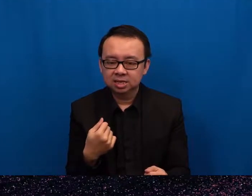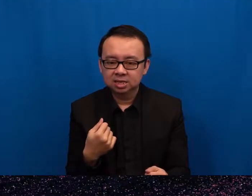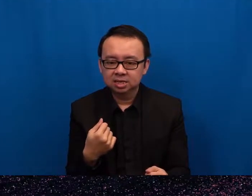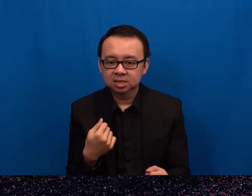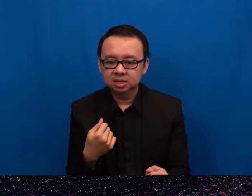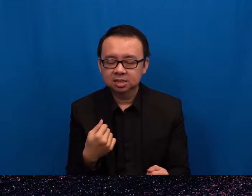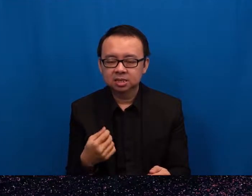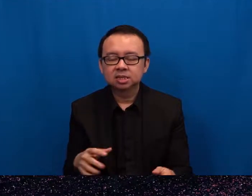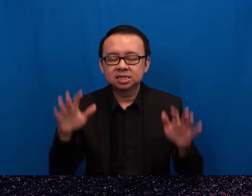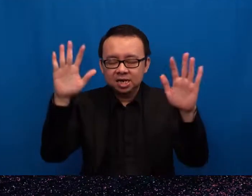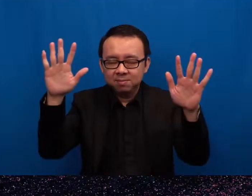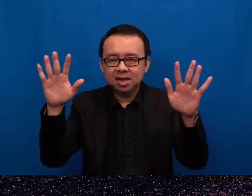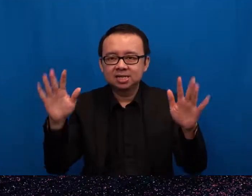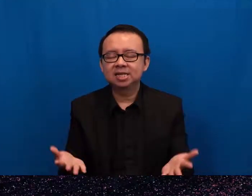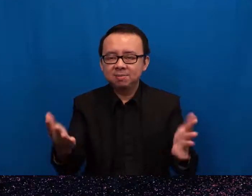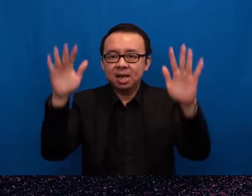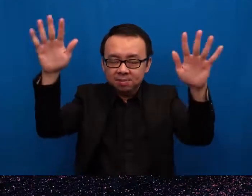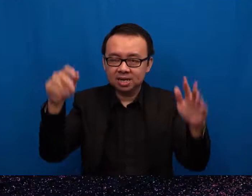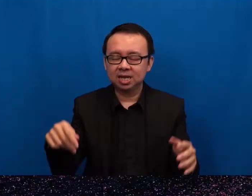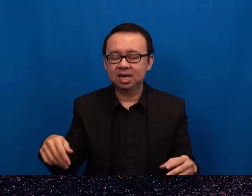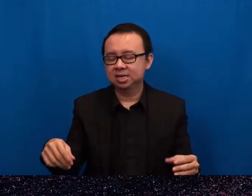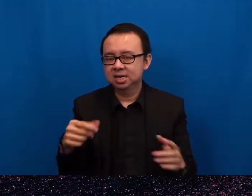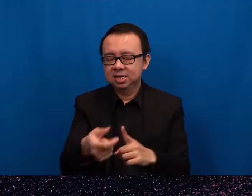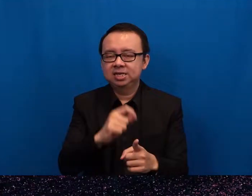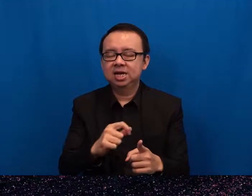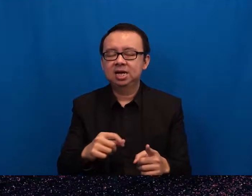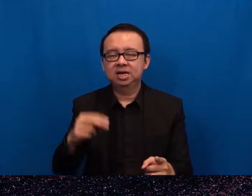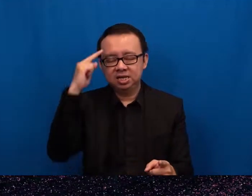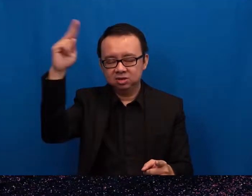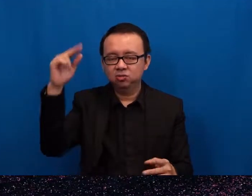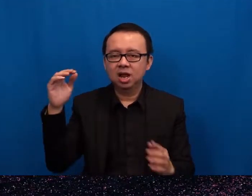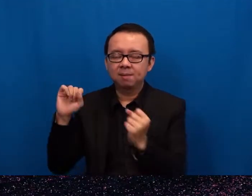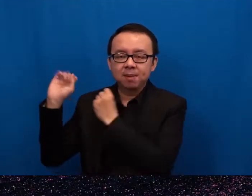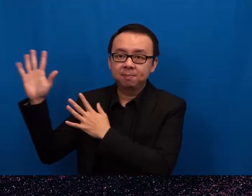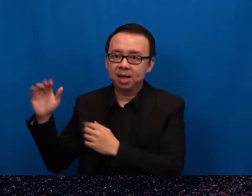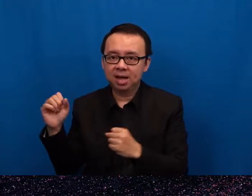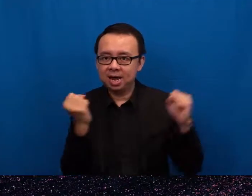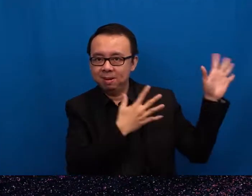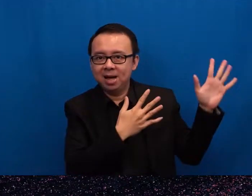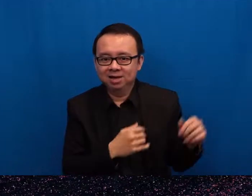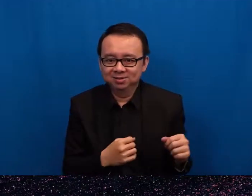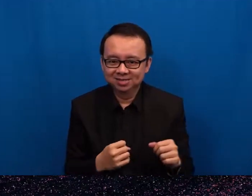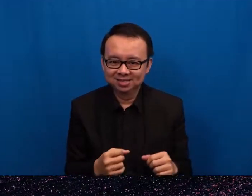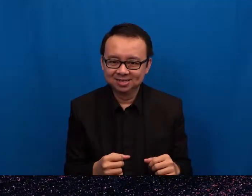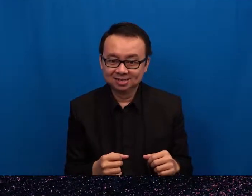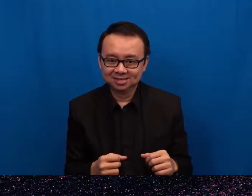blessed. Terimalah berkat itu dari Allah Bapa, kasih karunia dari Yesus, pengurapan baru dari Roh Kudus